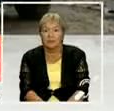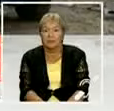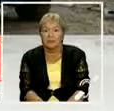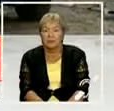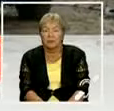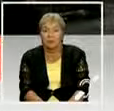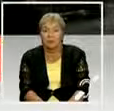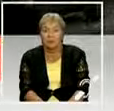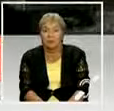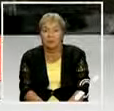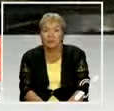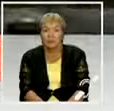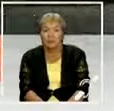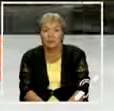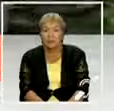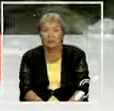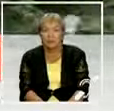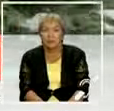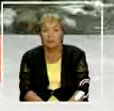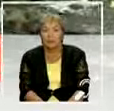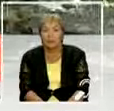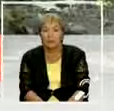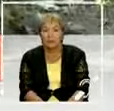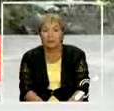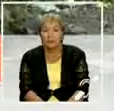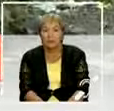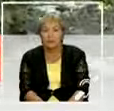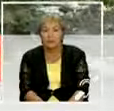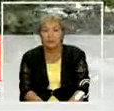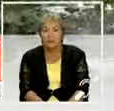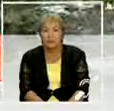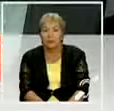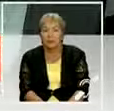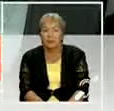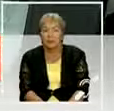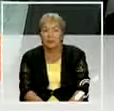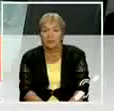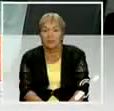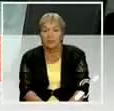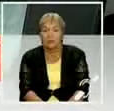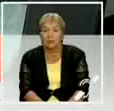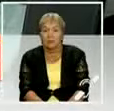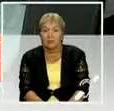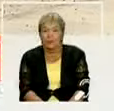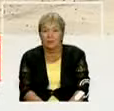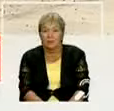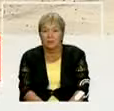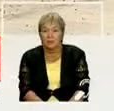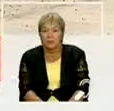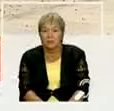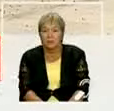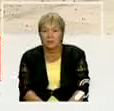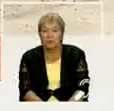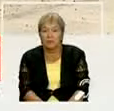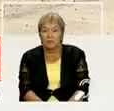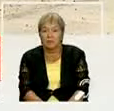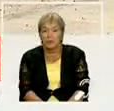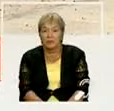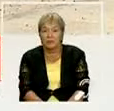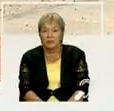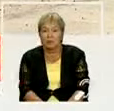în aplicație și să beneficieze de 3000 de lei, cu condiția să caseze